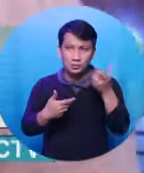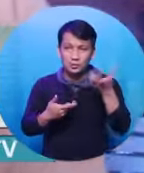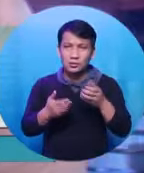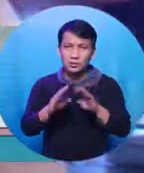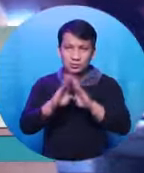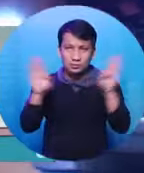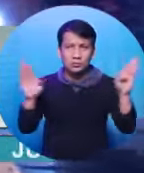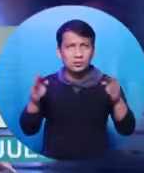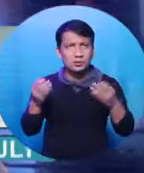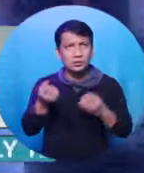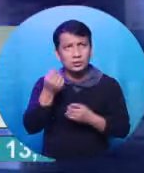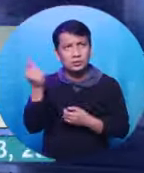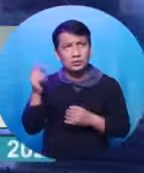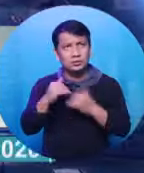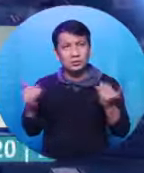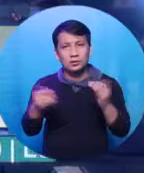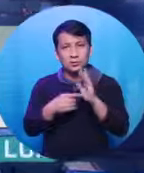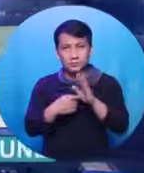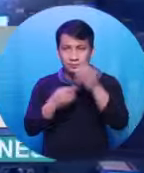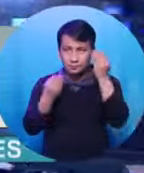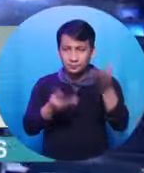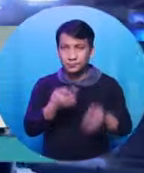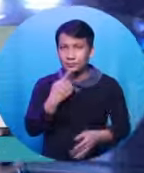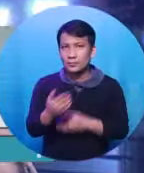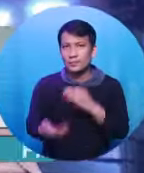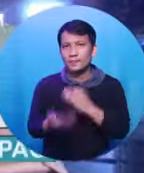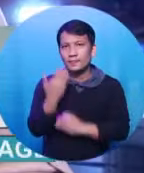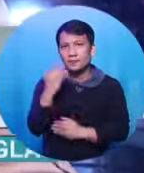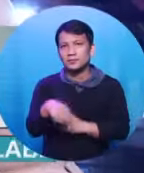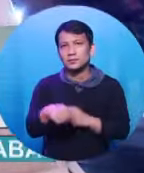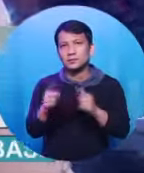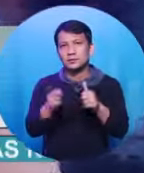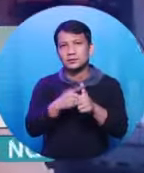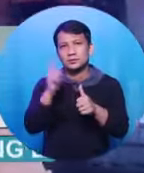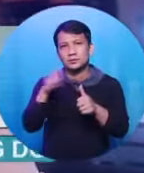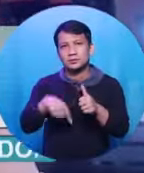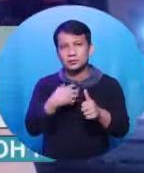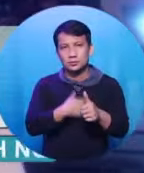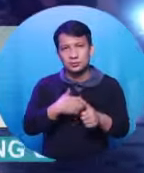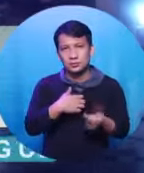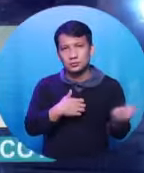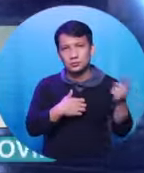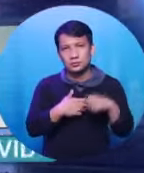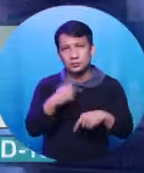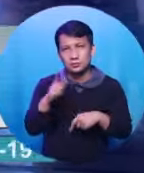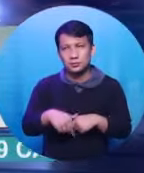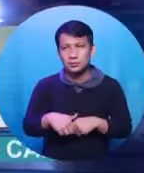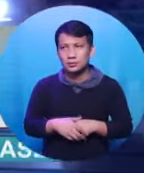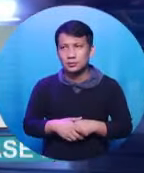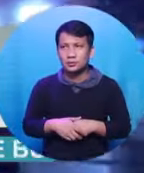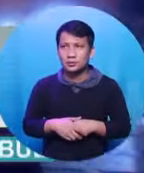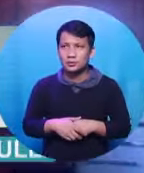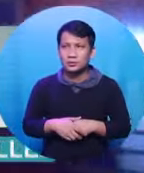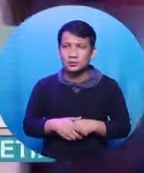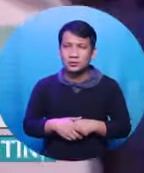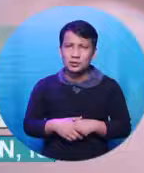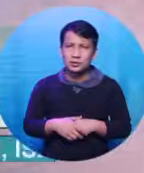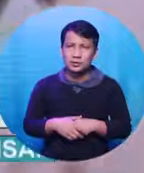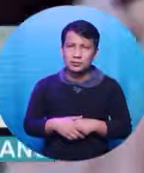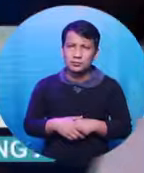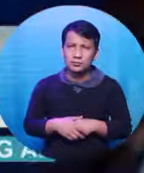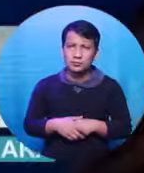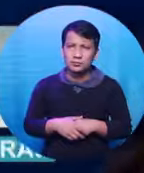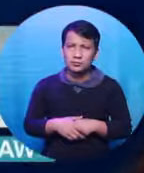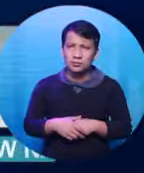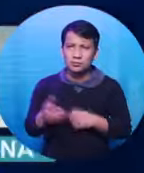gaano kabayolente yung nakita nila ngayong umaga na ito sa unang reklamo natin, idol. At eto, no, sana ano, wala